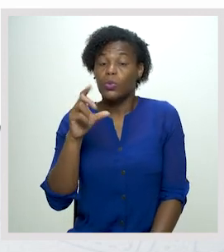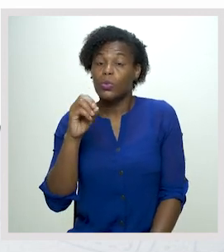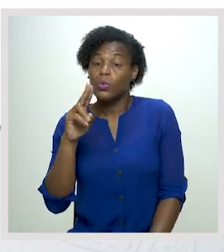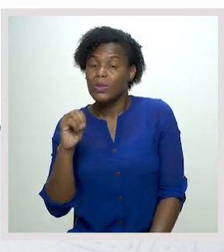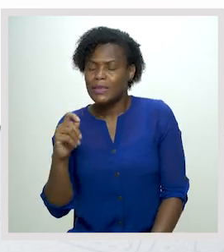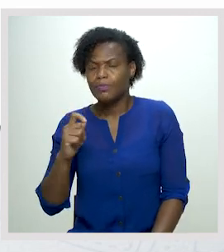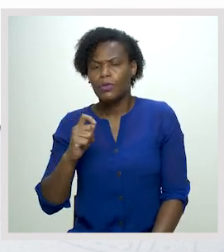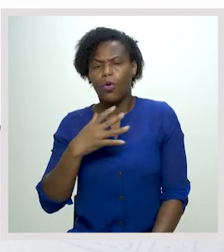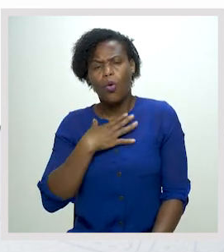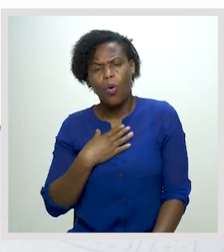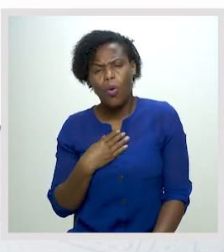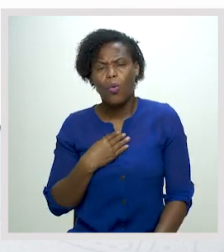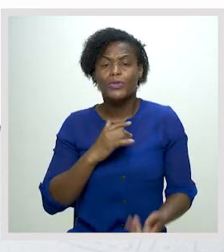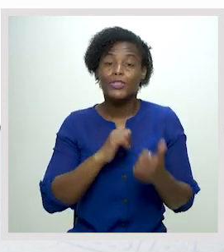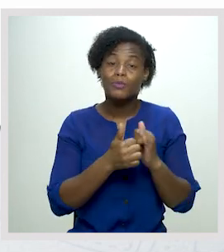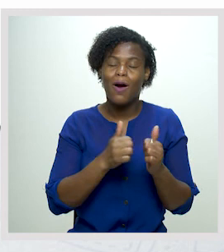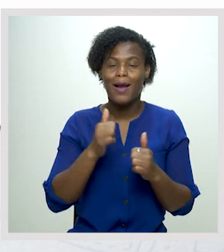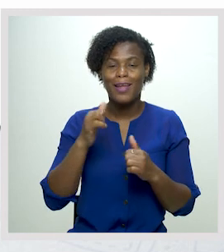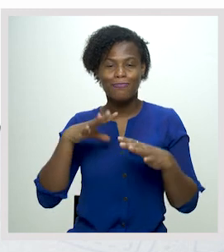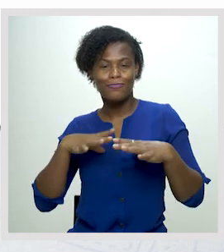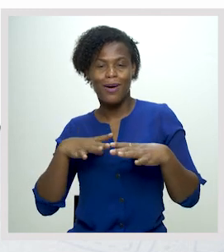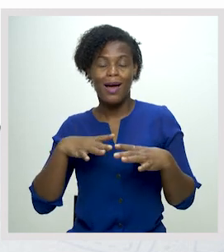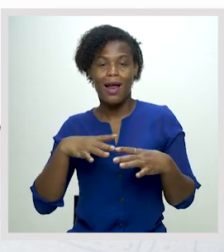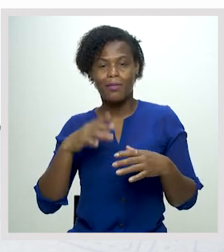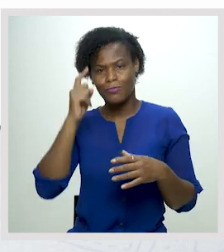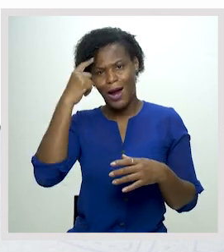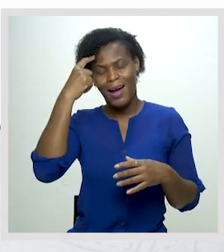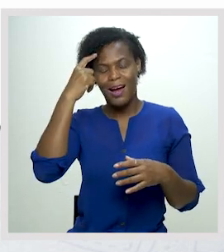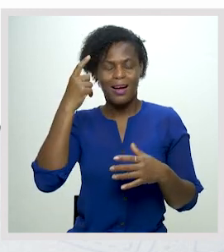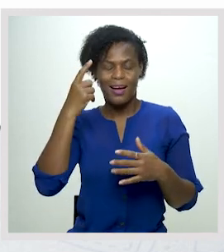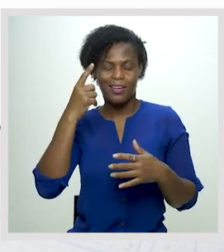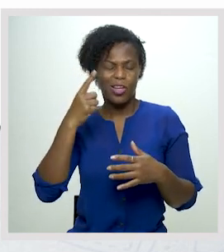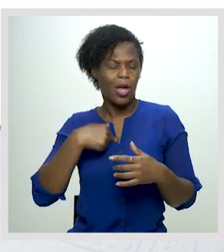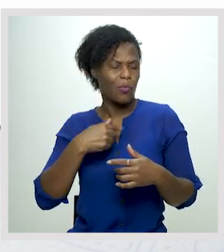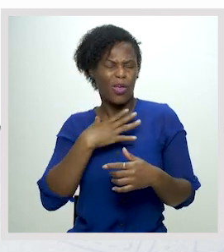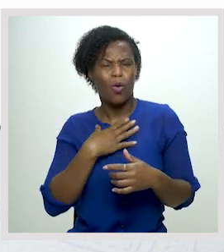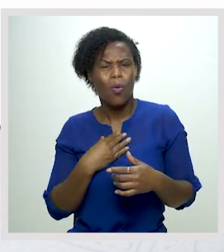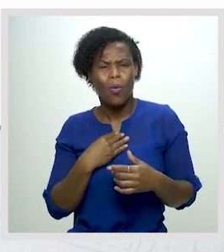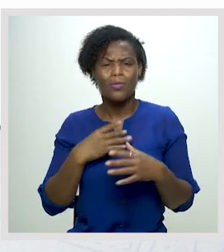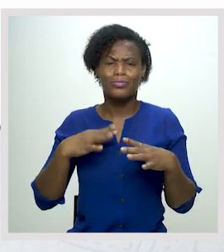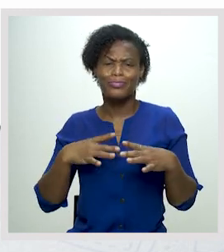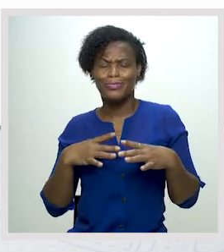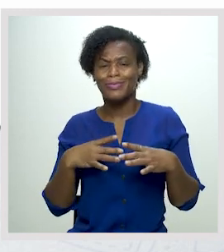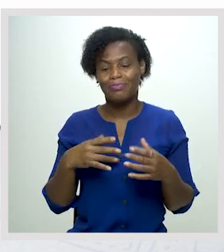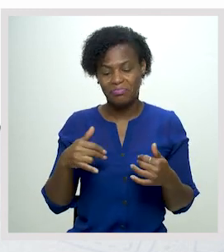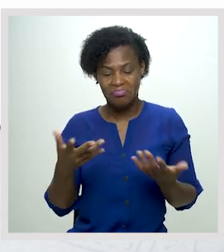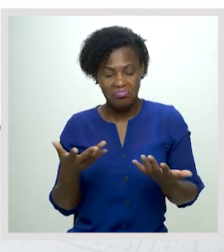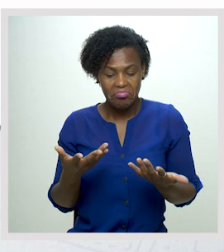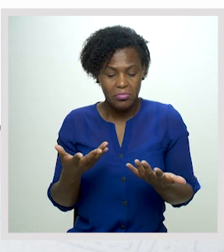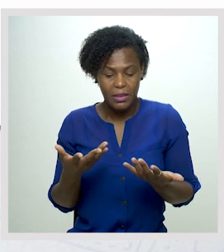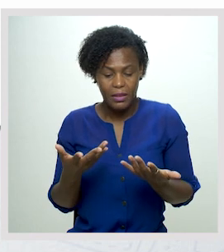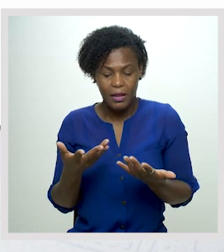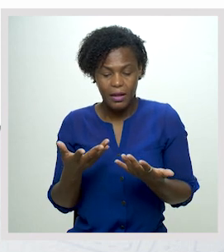l'aventure. Ma passion, c'est l'escalade et la plongée sous-marine. Je déteste le basket et je n'aime pas rester à la